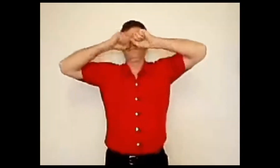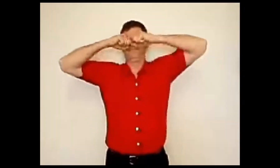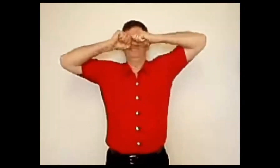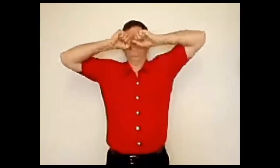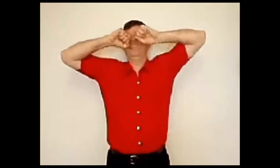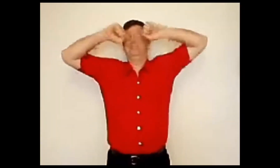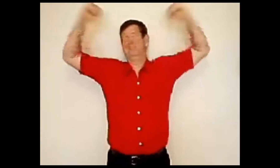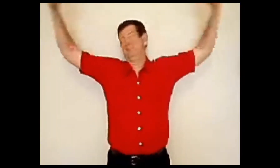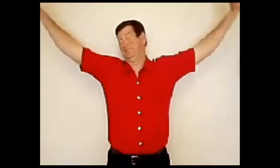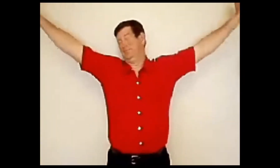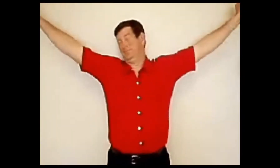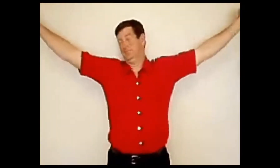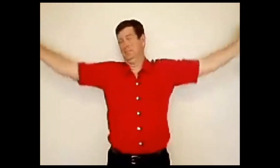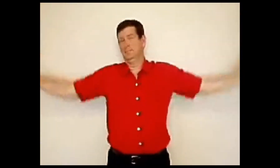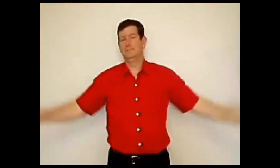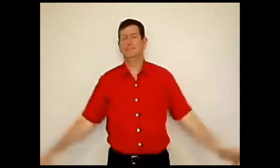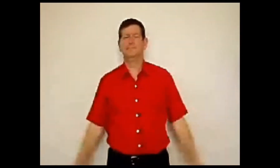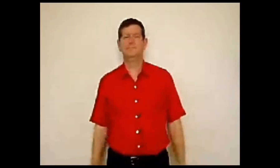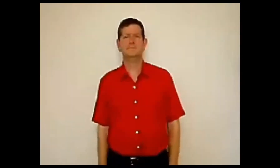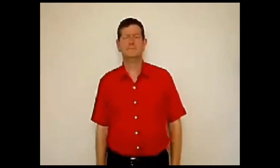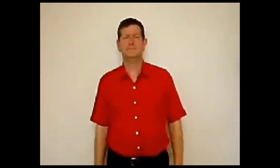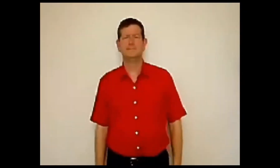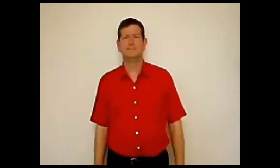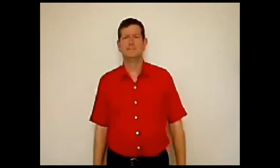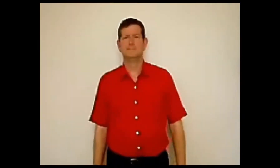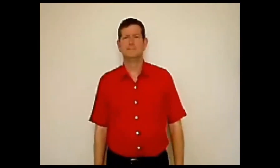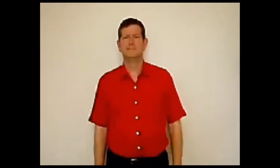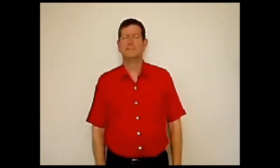Se réveiller.